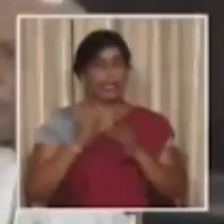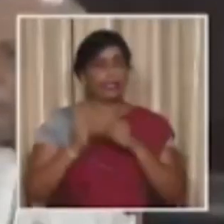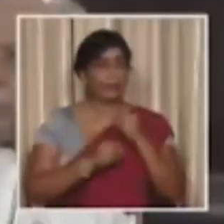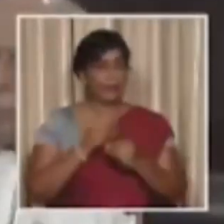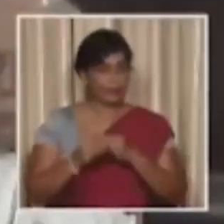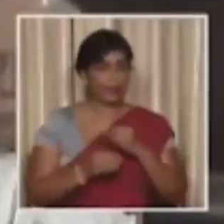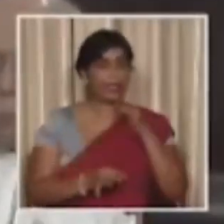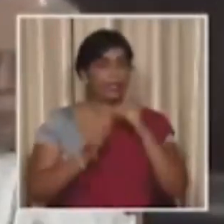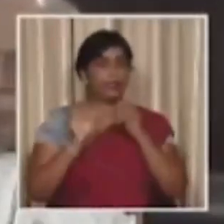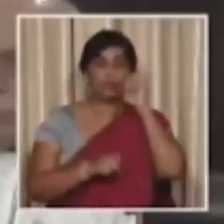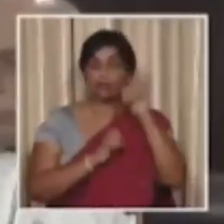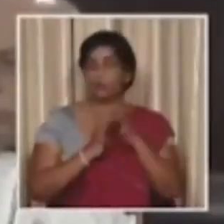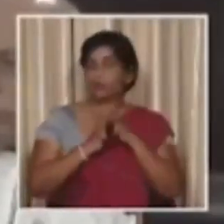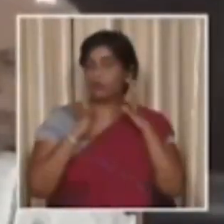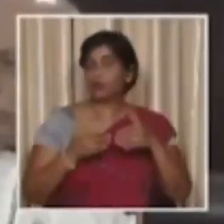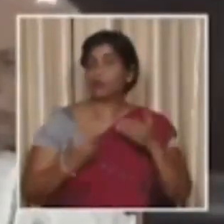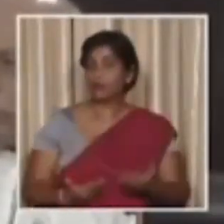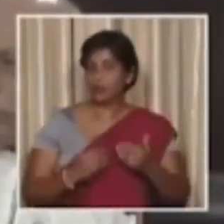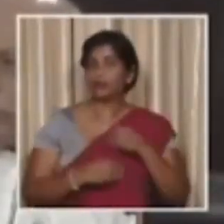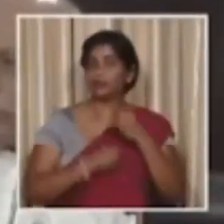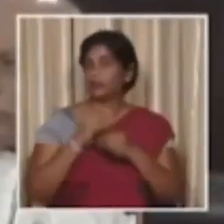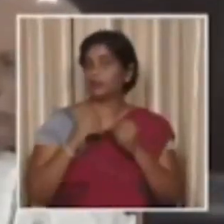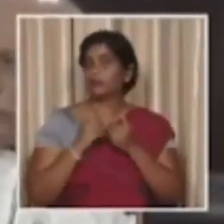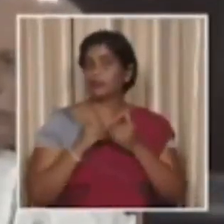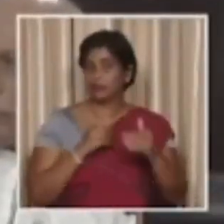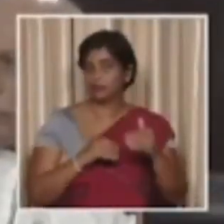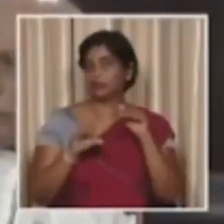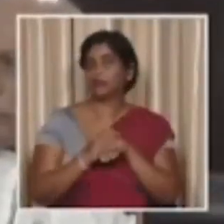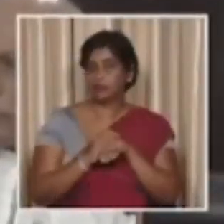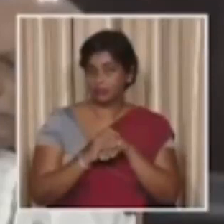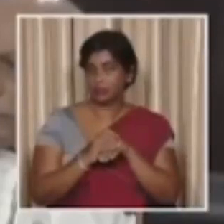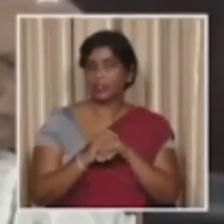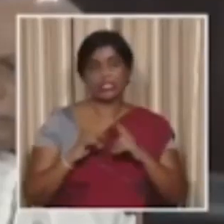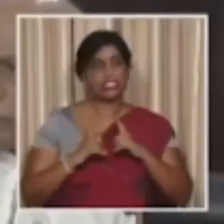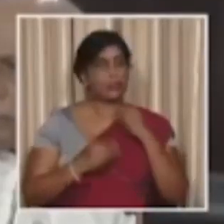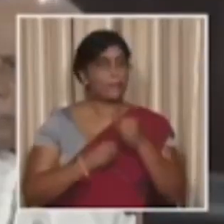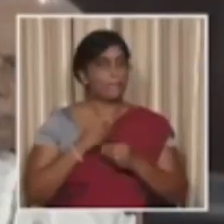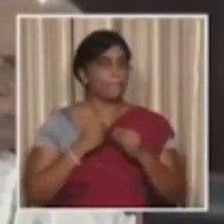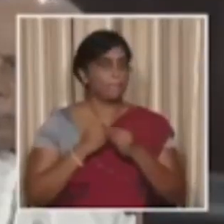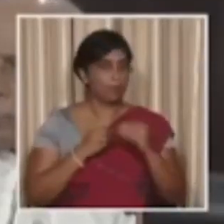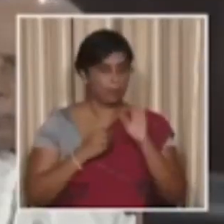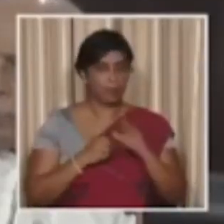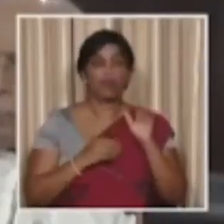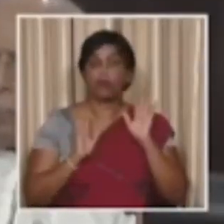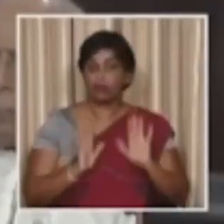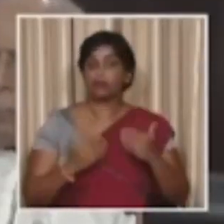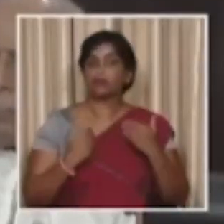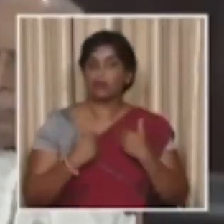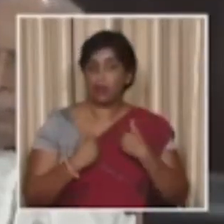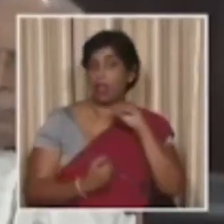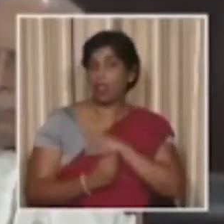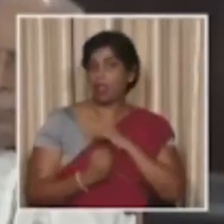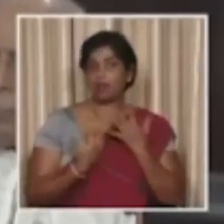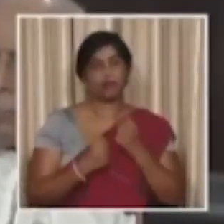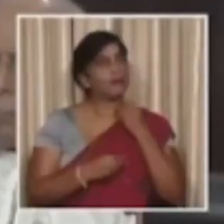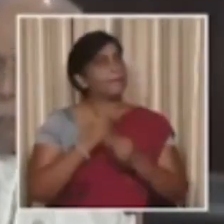නිෂ්පාදනය කිරි ගොවීන් බහුතරයක් වර්තමානයේ එම කර්මාන්තයේ නිරත වෙනුවේ ජීවනපායක් හැටියටයි නමුත් අපේ ලාභ